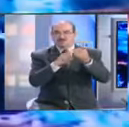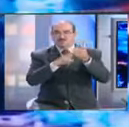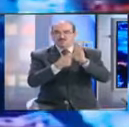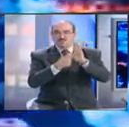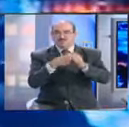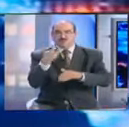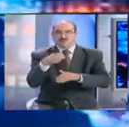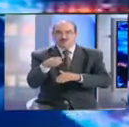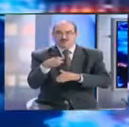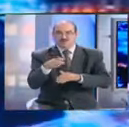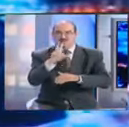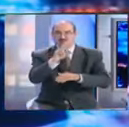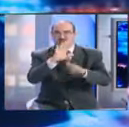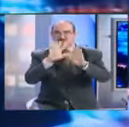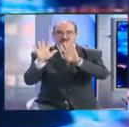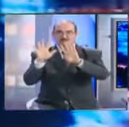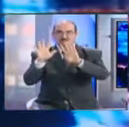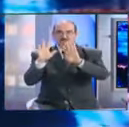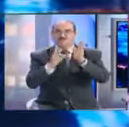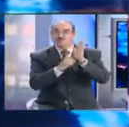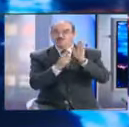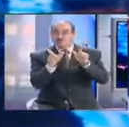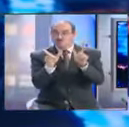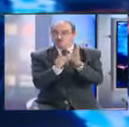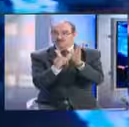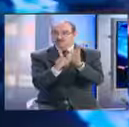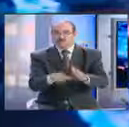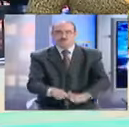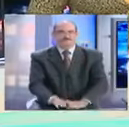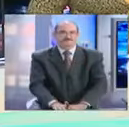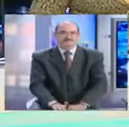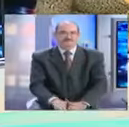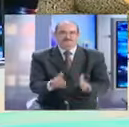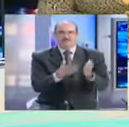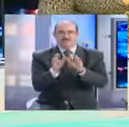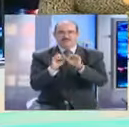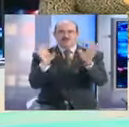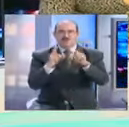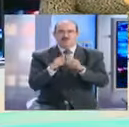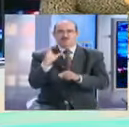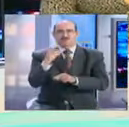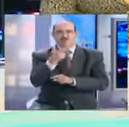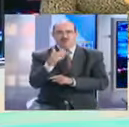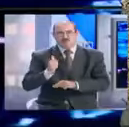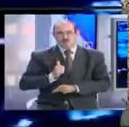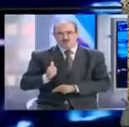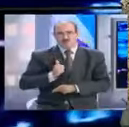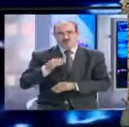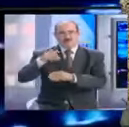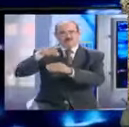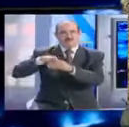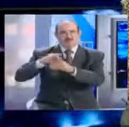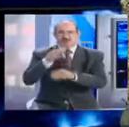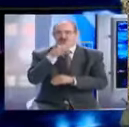المادة 139 من الدستور. كشفت السلطة الوطنية المستقلة للانتخابات